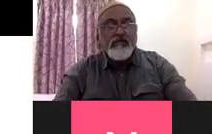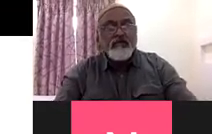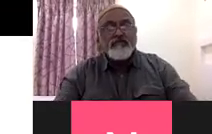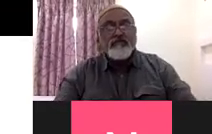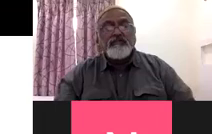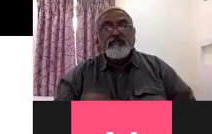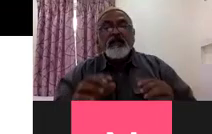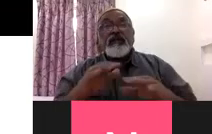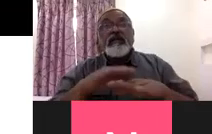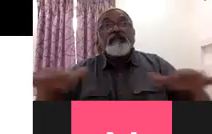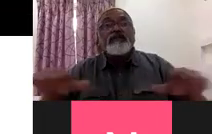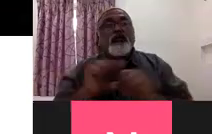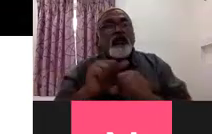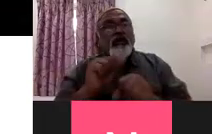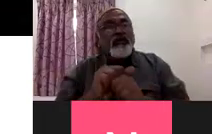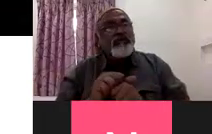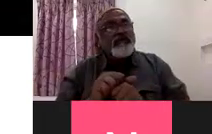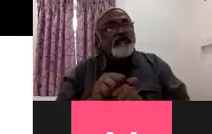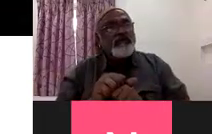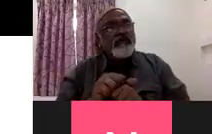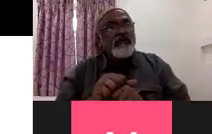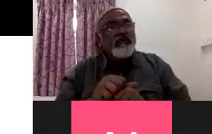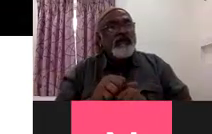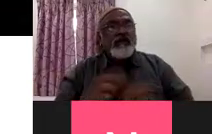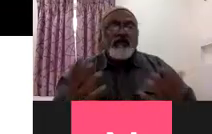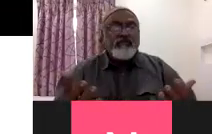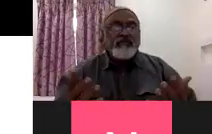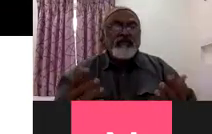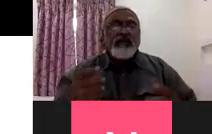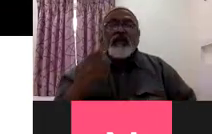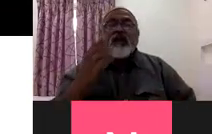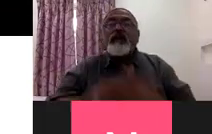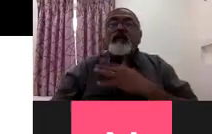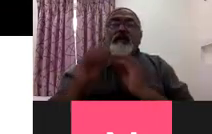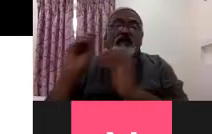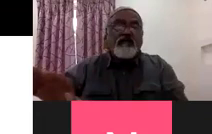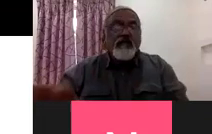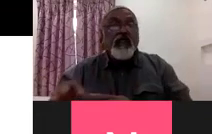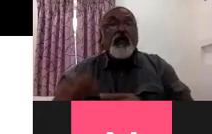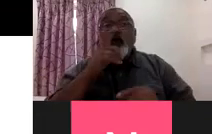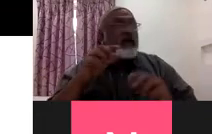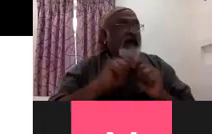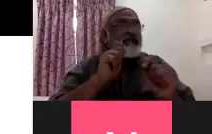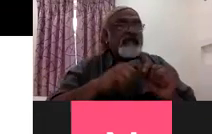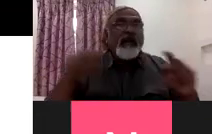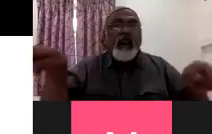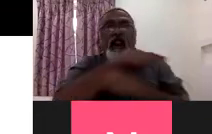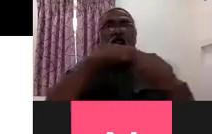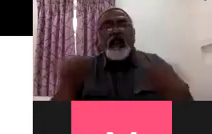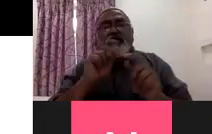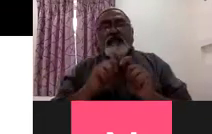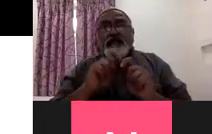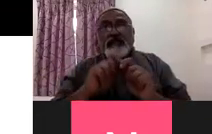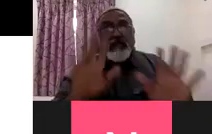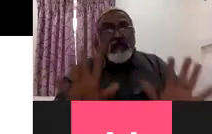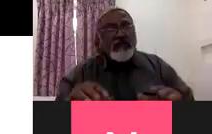में डेस्क वर्क एक डिसेबिलिटी को दे दे और जो चलने बाकी जो चलने फिरने उठाने का